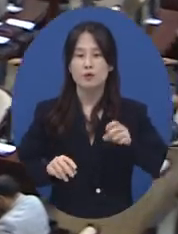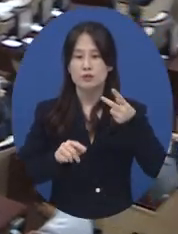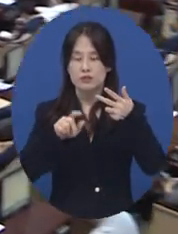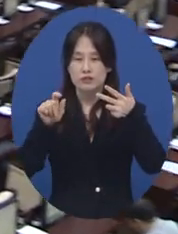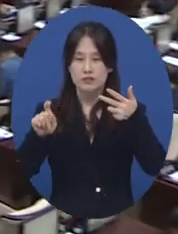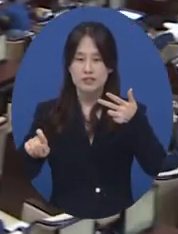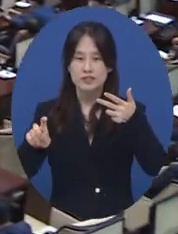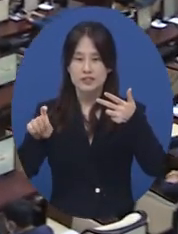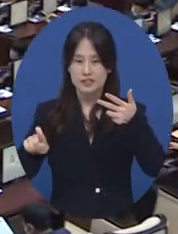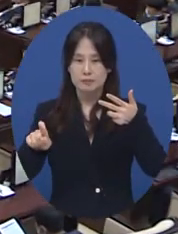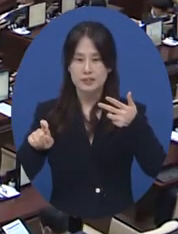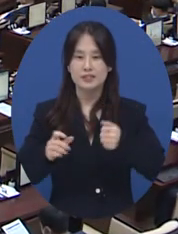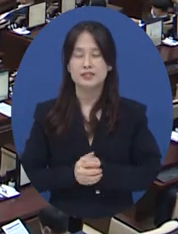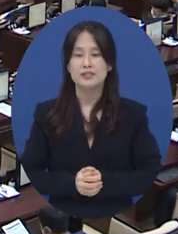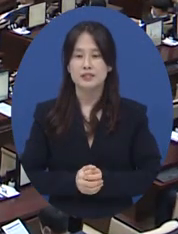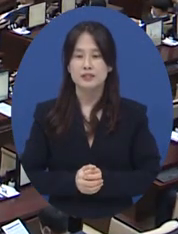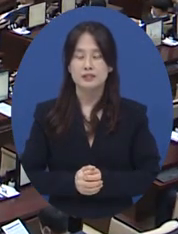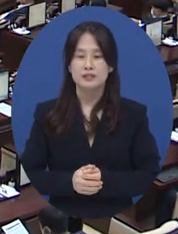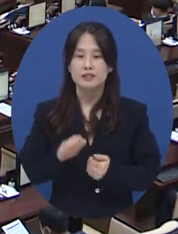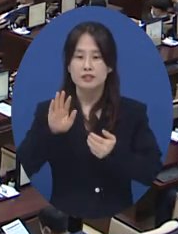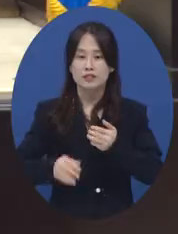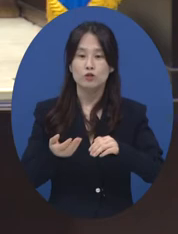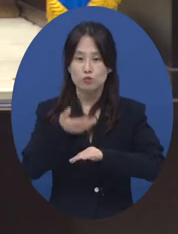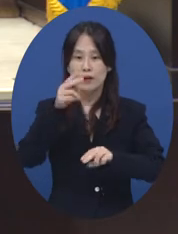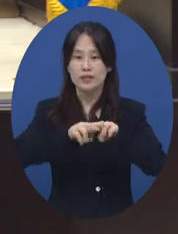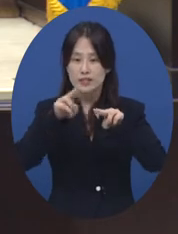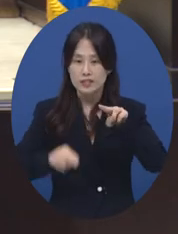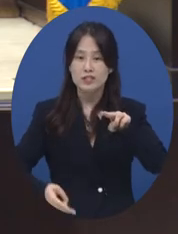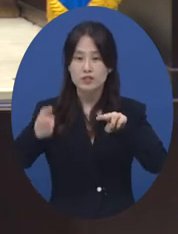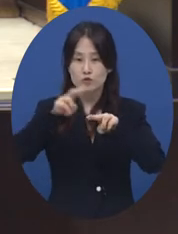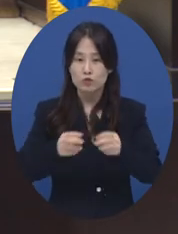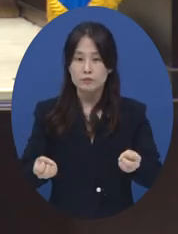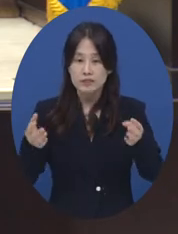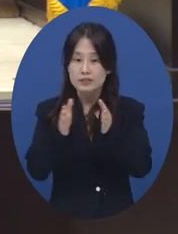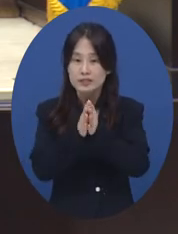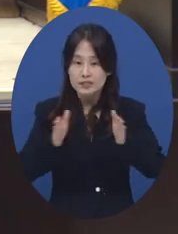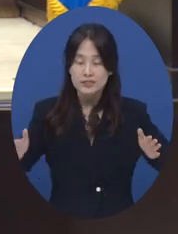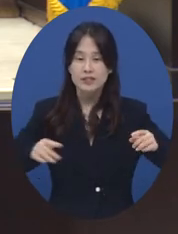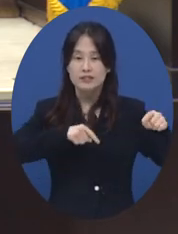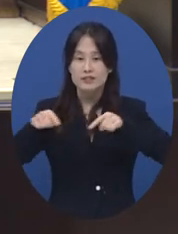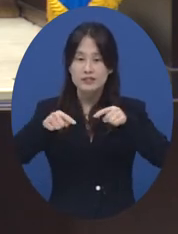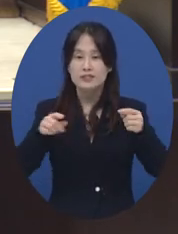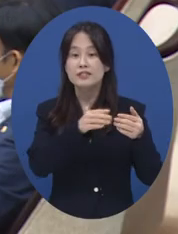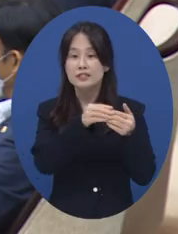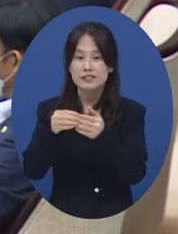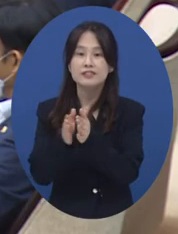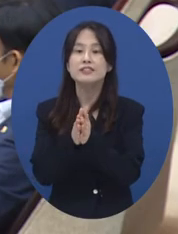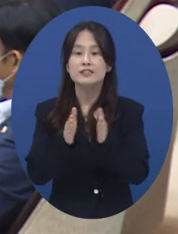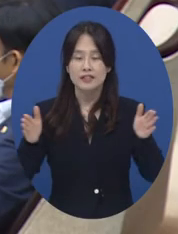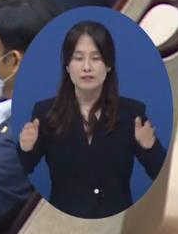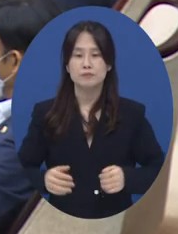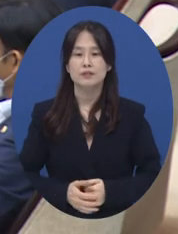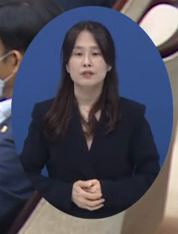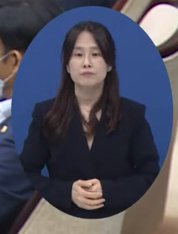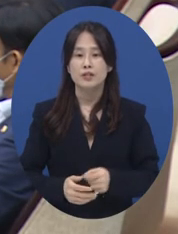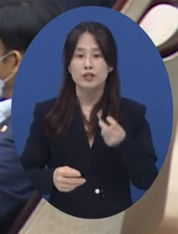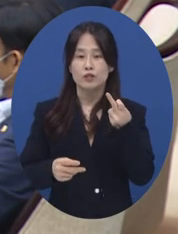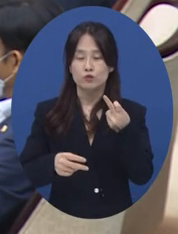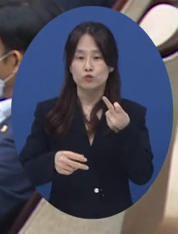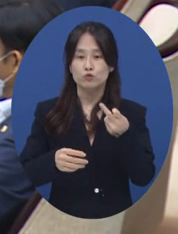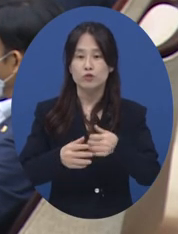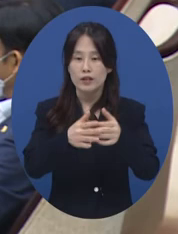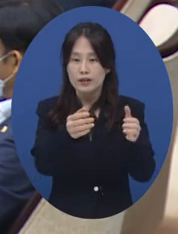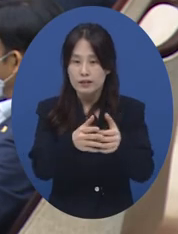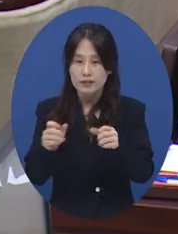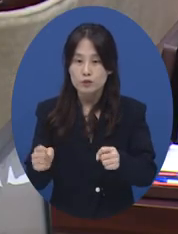제 10대 경우도 회 의 장 단점 후반기 취임식을 시작으로 후반기 일정에 본격 돌입하게 됩니다 12개 상류 연장통